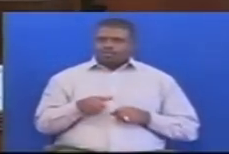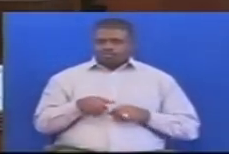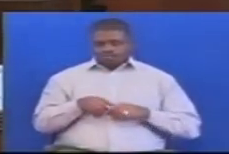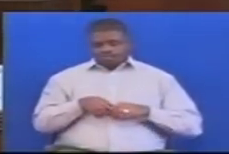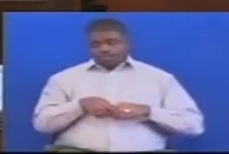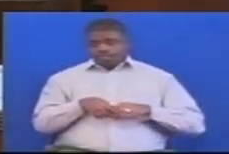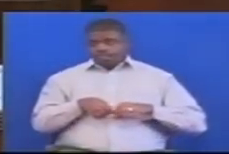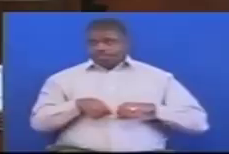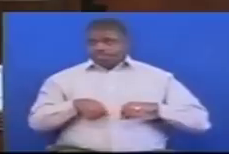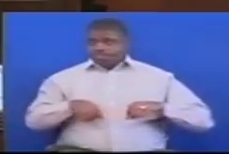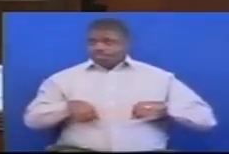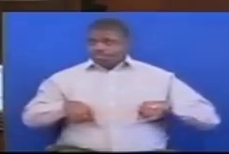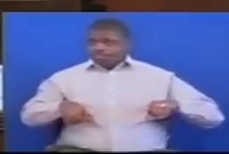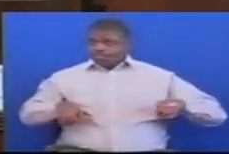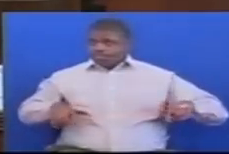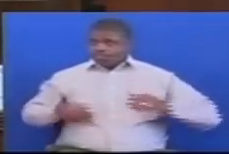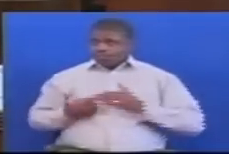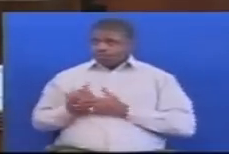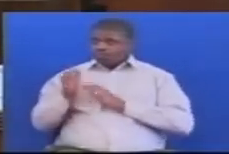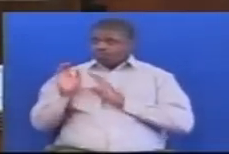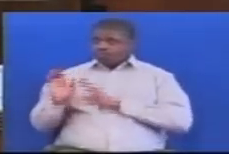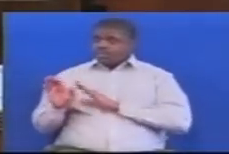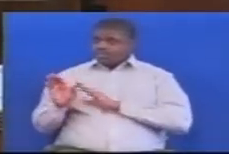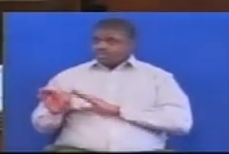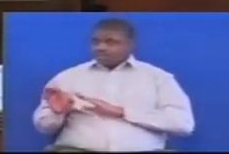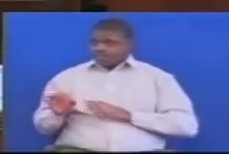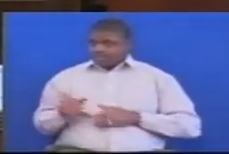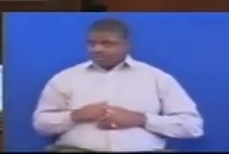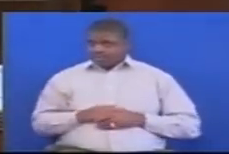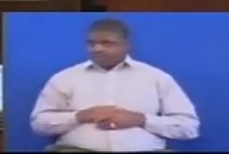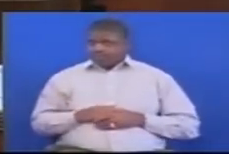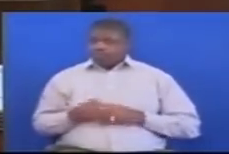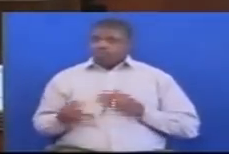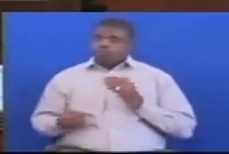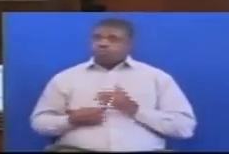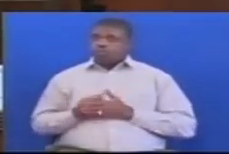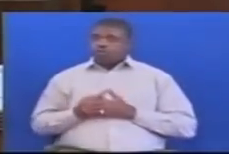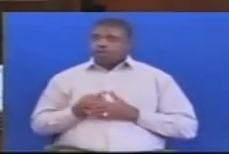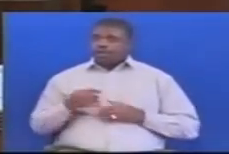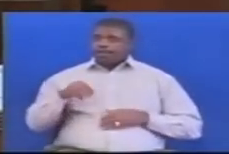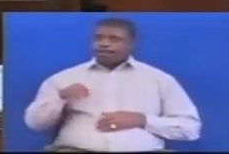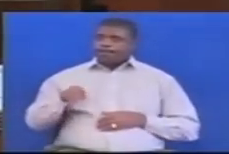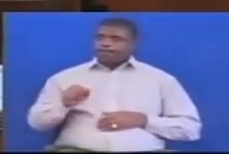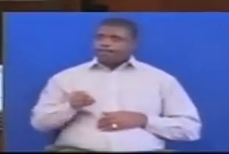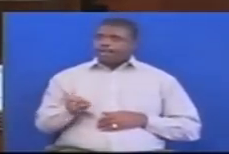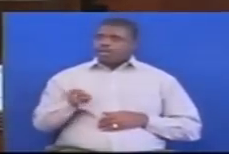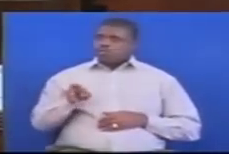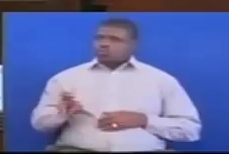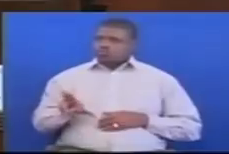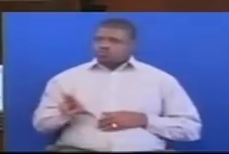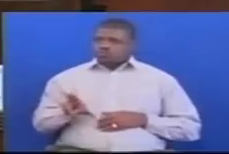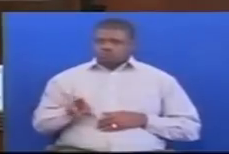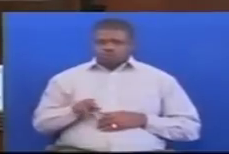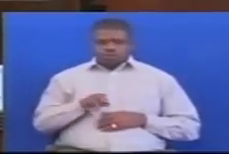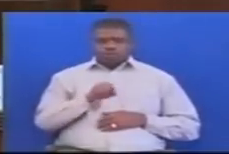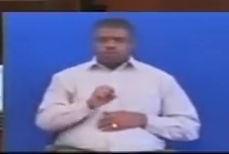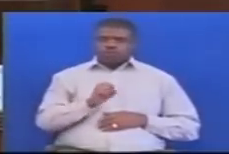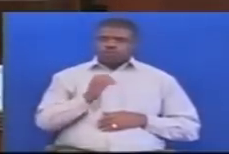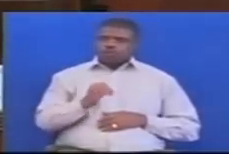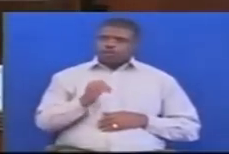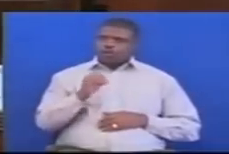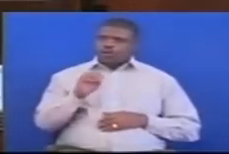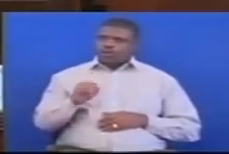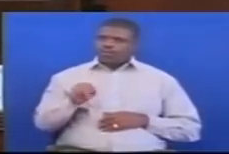kutoka Mwanza au kutoka Ihelele au kutoka Magu wende